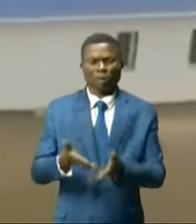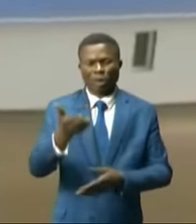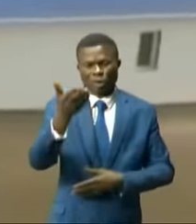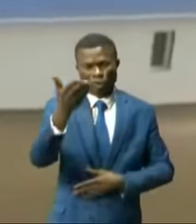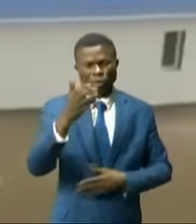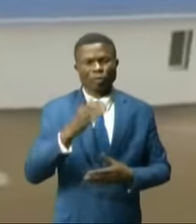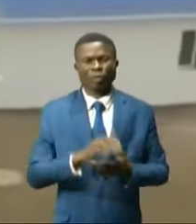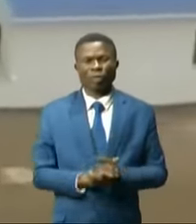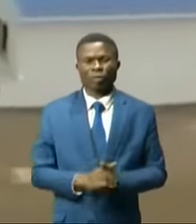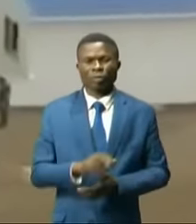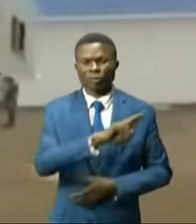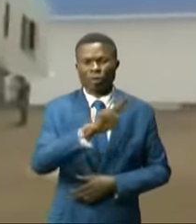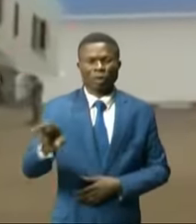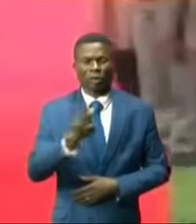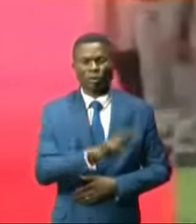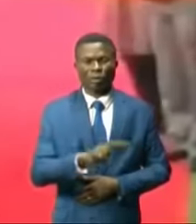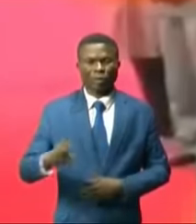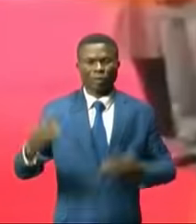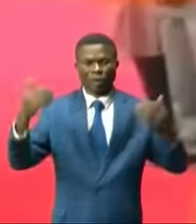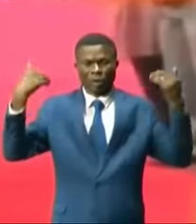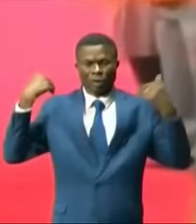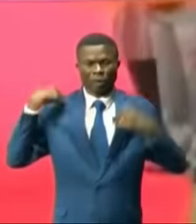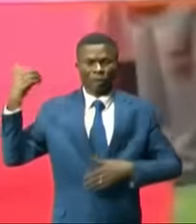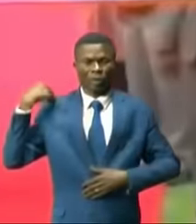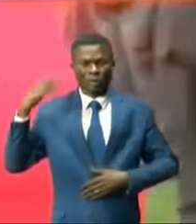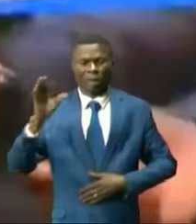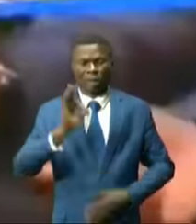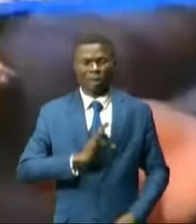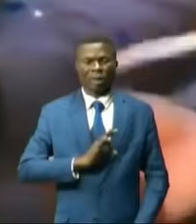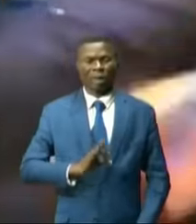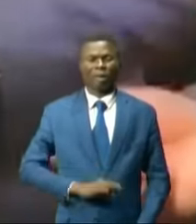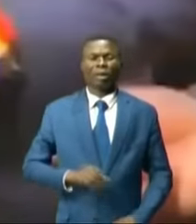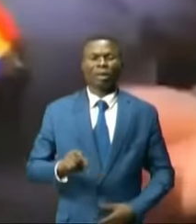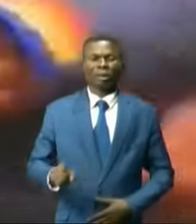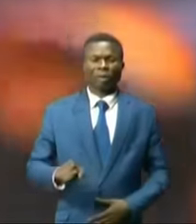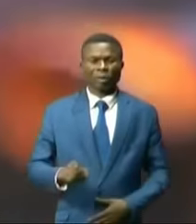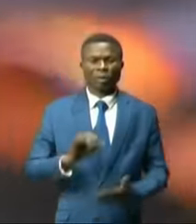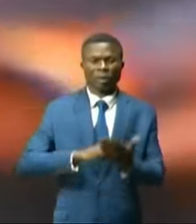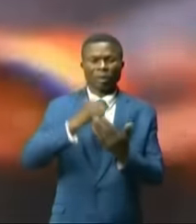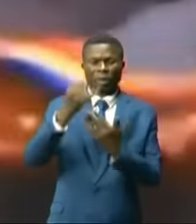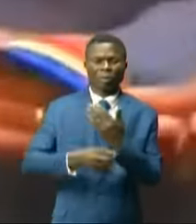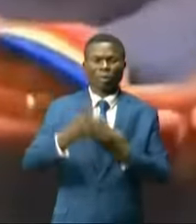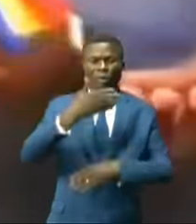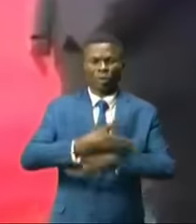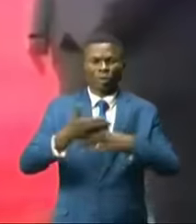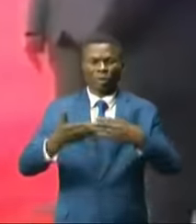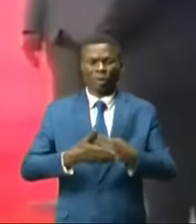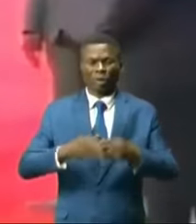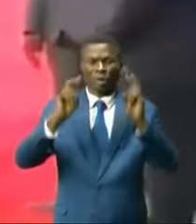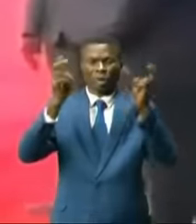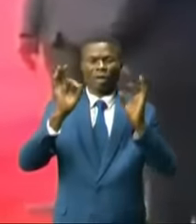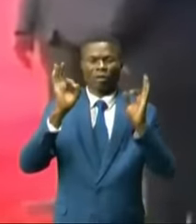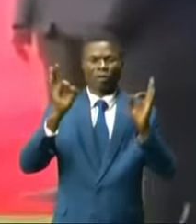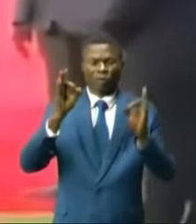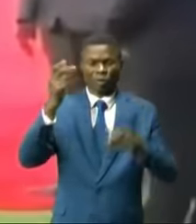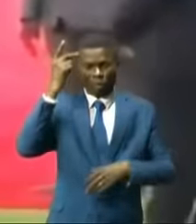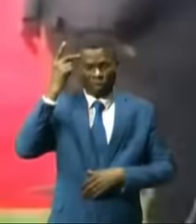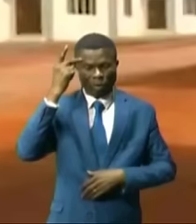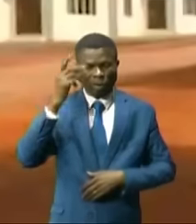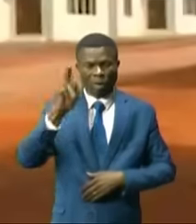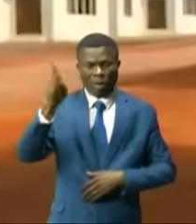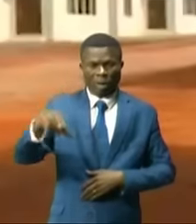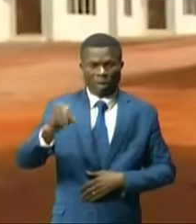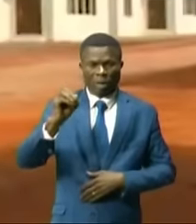Inauguré en 2022 par le chef de l'État Félix-Antoine Tshisekedi, le projet de construction de la nouvelle ville de Kinshasa appelée